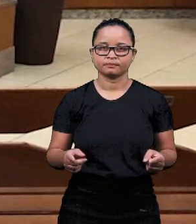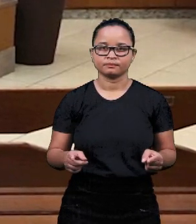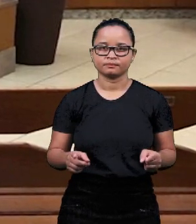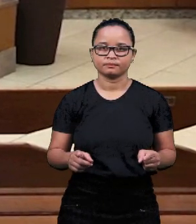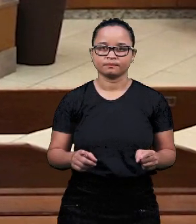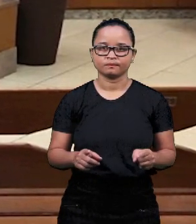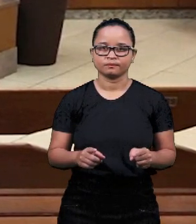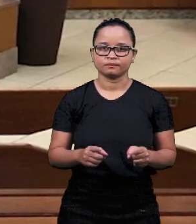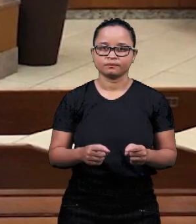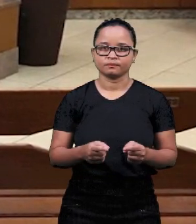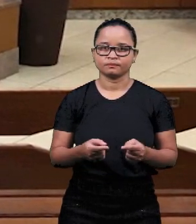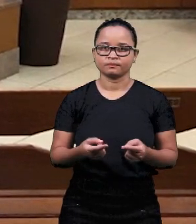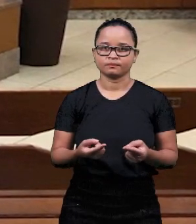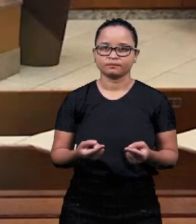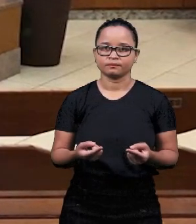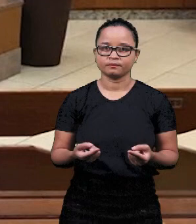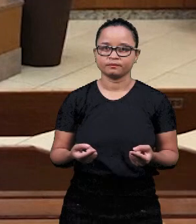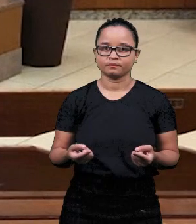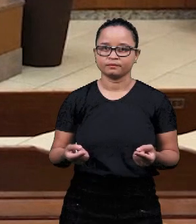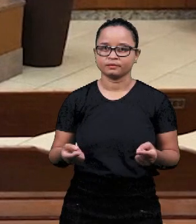Prostrado estou